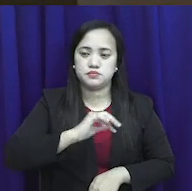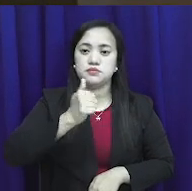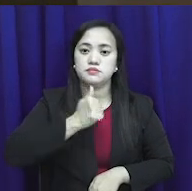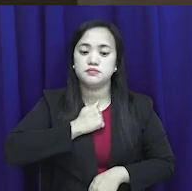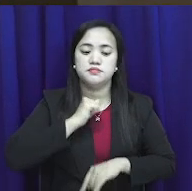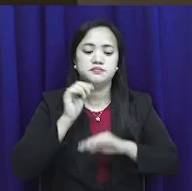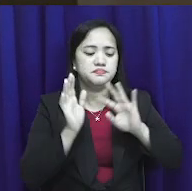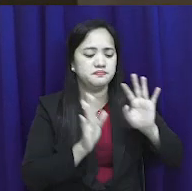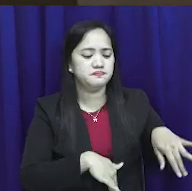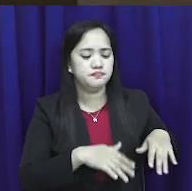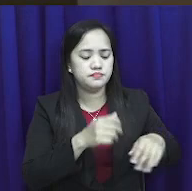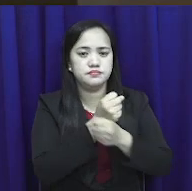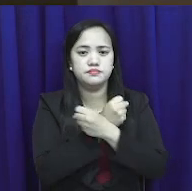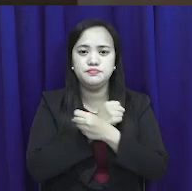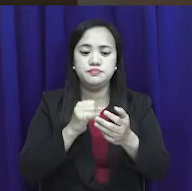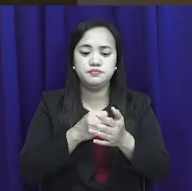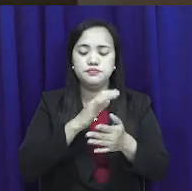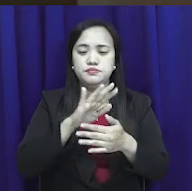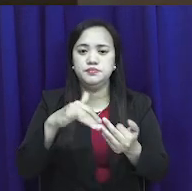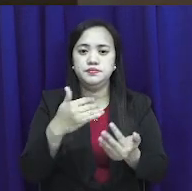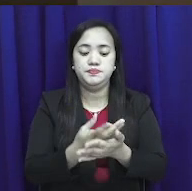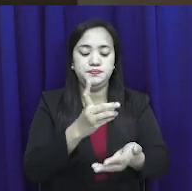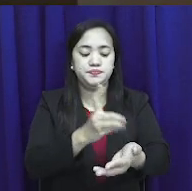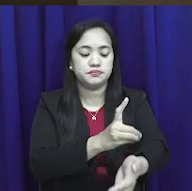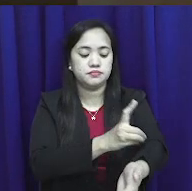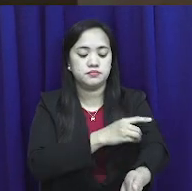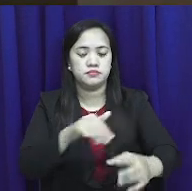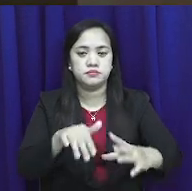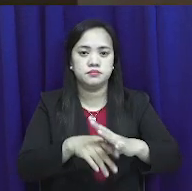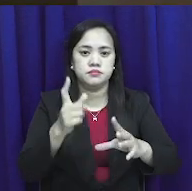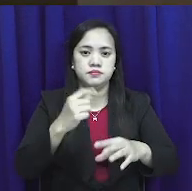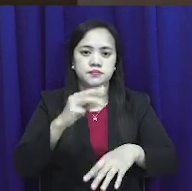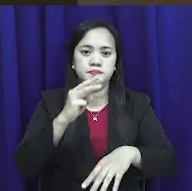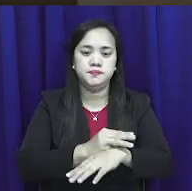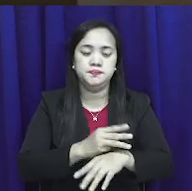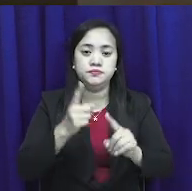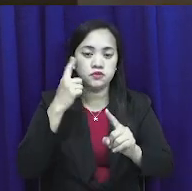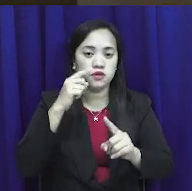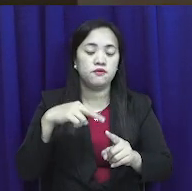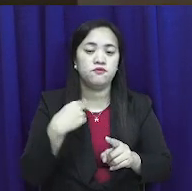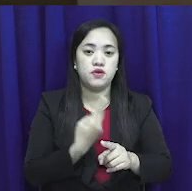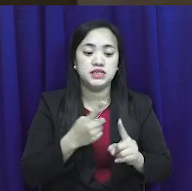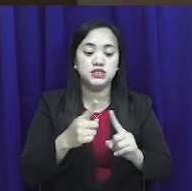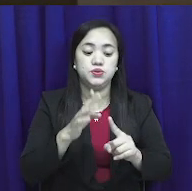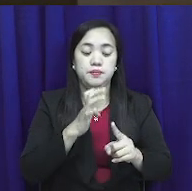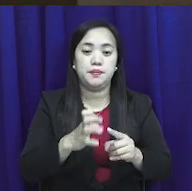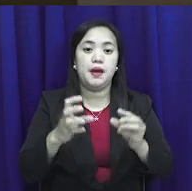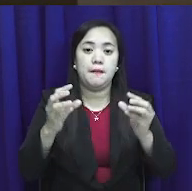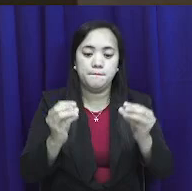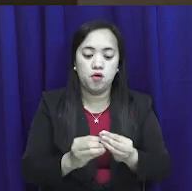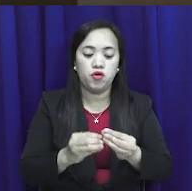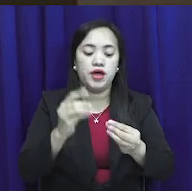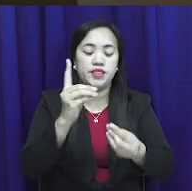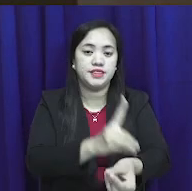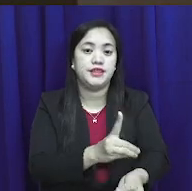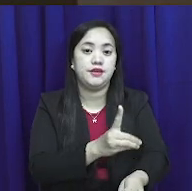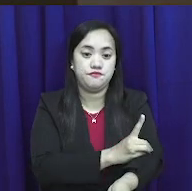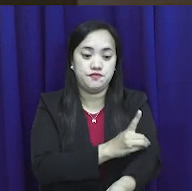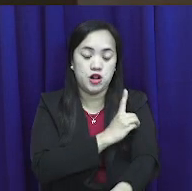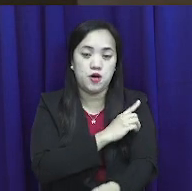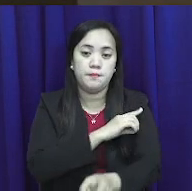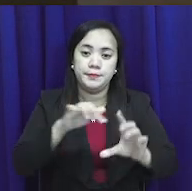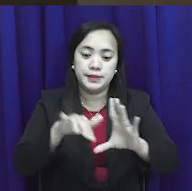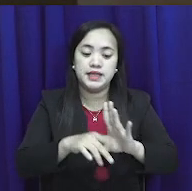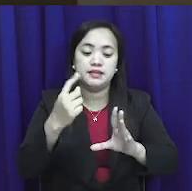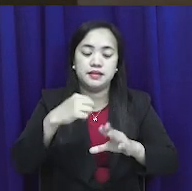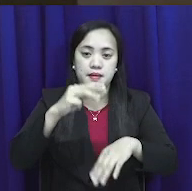Love lahat po yan nade-develop sa Ministry para mas maging effective tayo sa atin pong pamil you see So